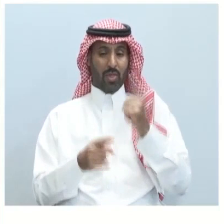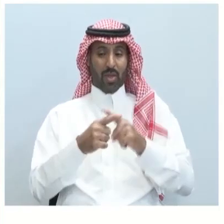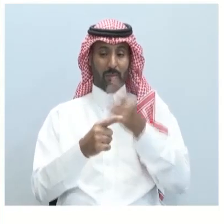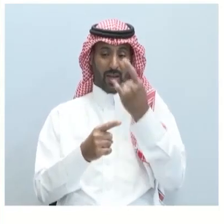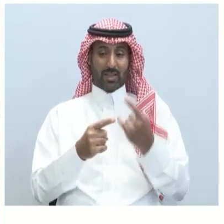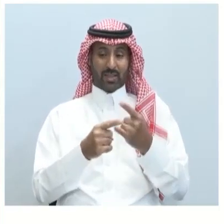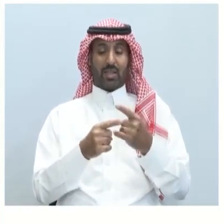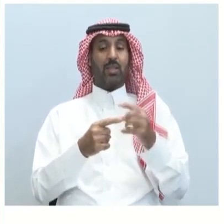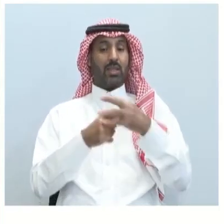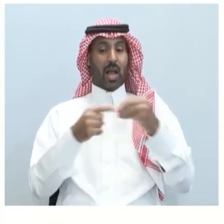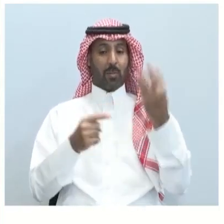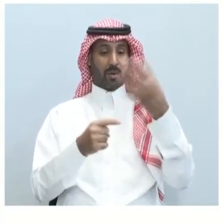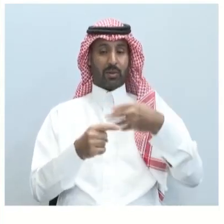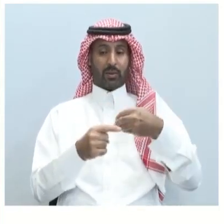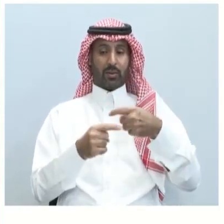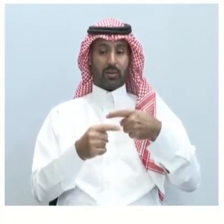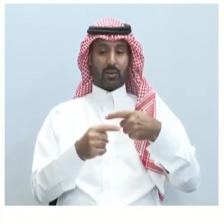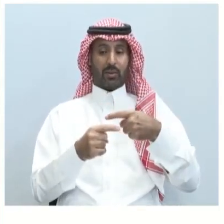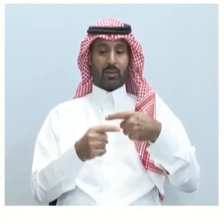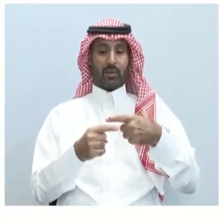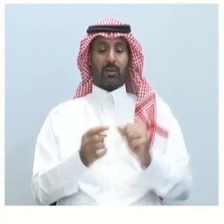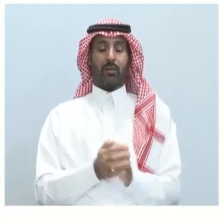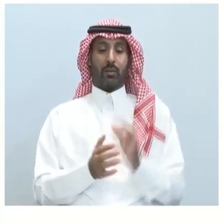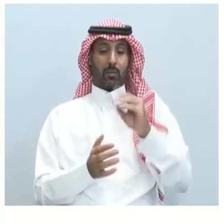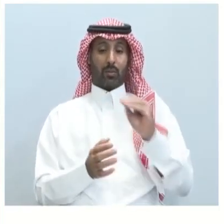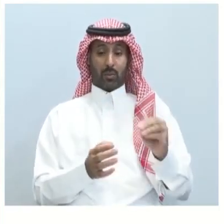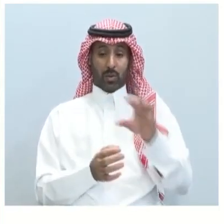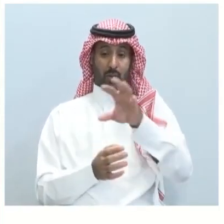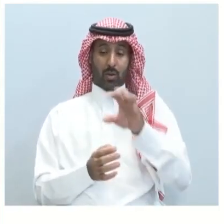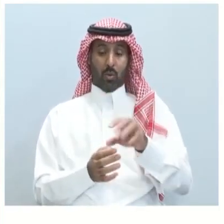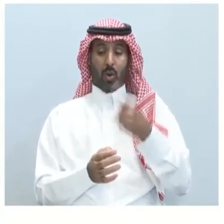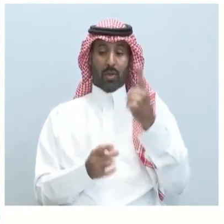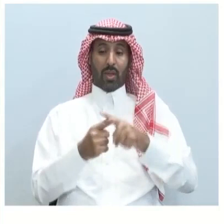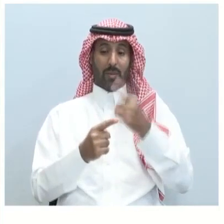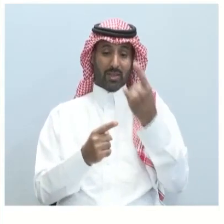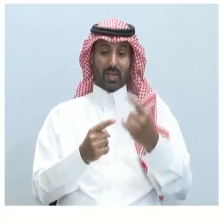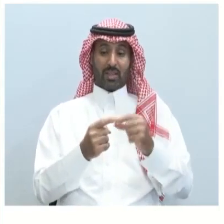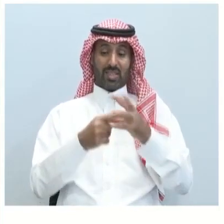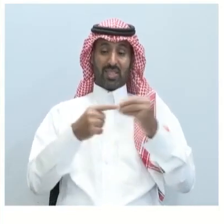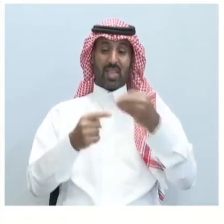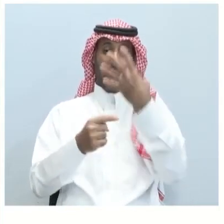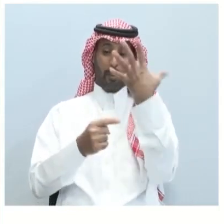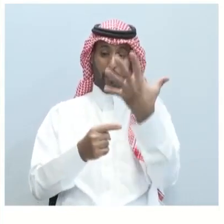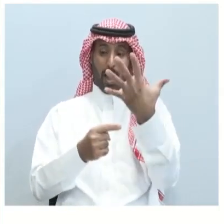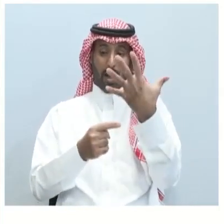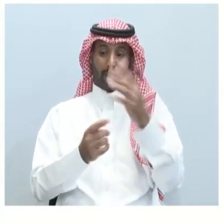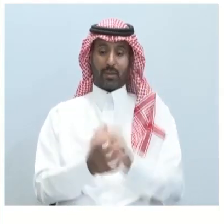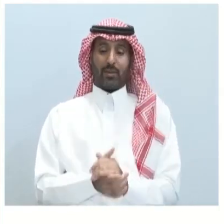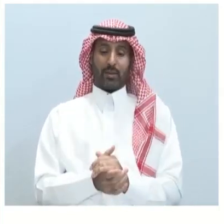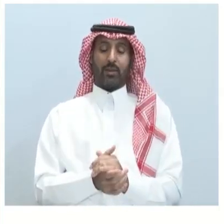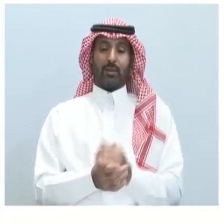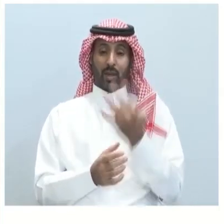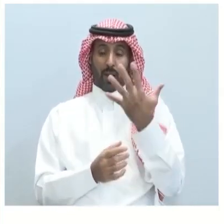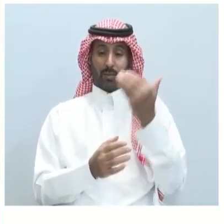عشره اس سالب 14 طيب تركيز ايون الهيدروكسيد معطى في المساله اللي هو كم واحد ضرب عشره اس سالب خمسه